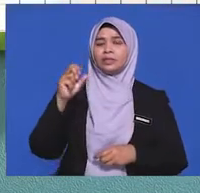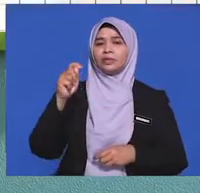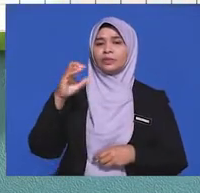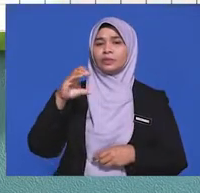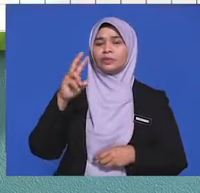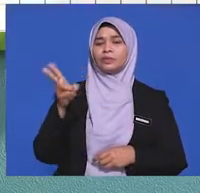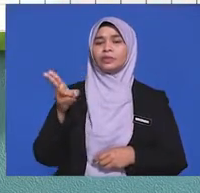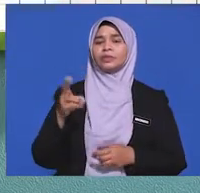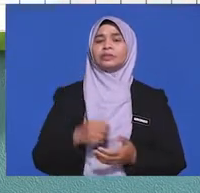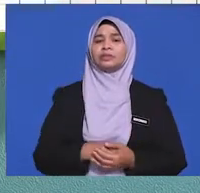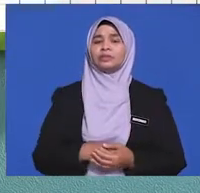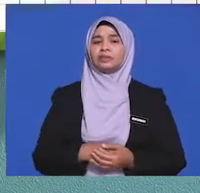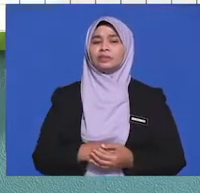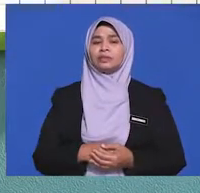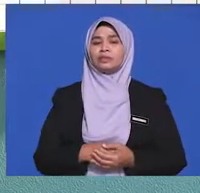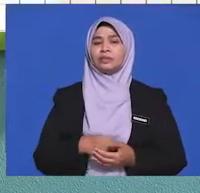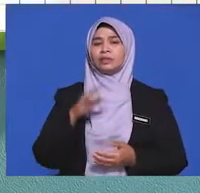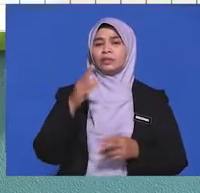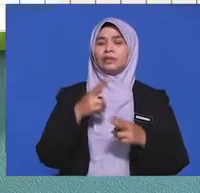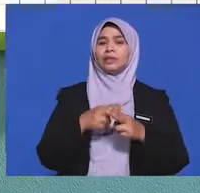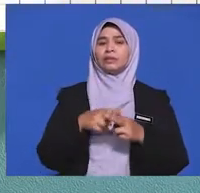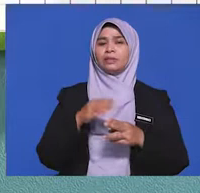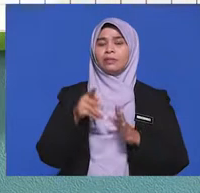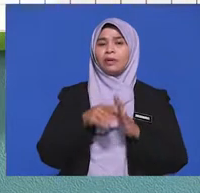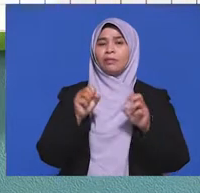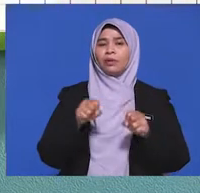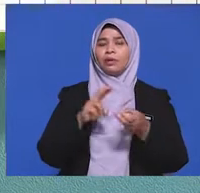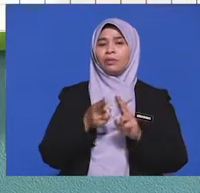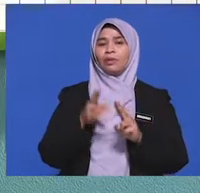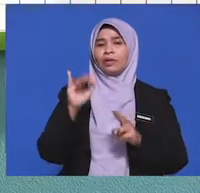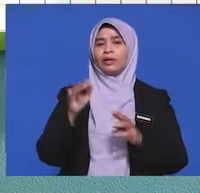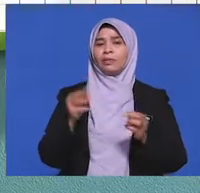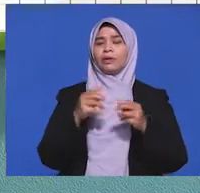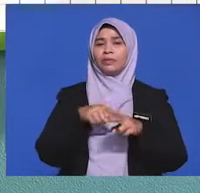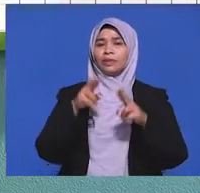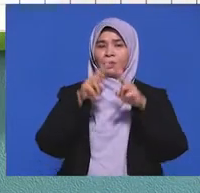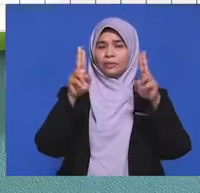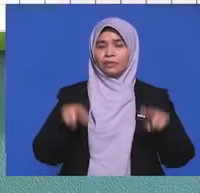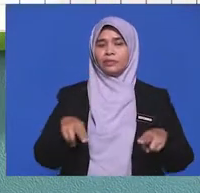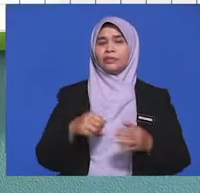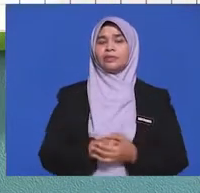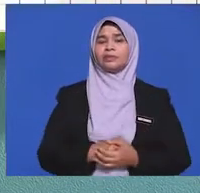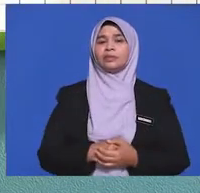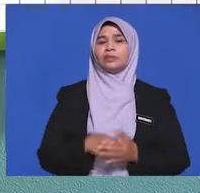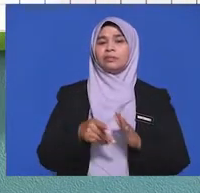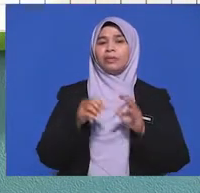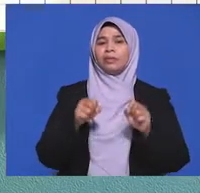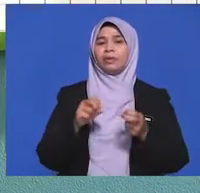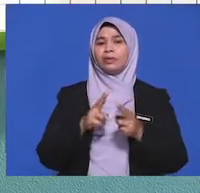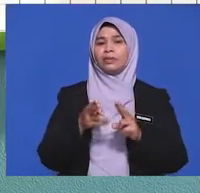nama pemboleh ubah yang hendak diuji. Pemboleh ubah mestilah dalam bentuk